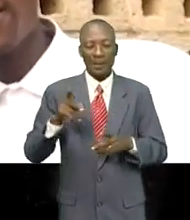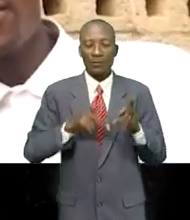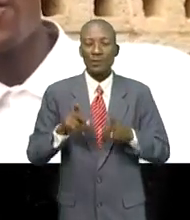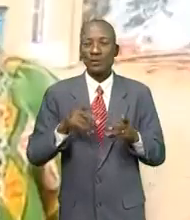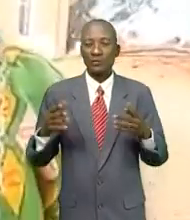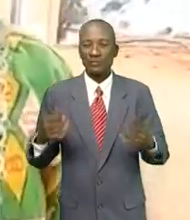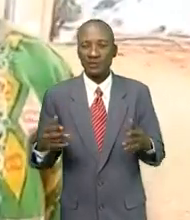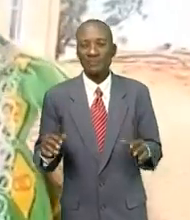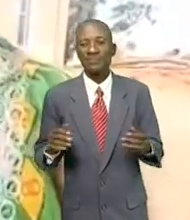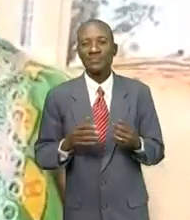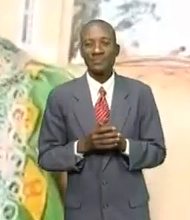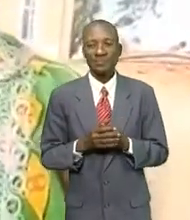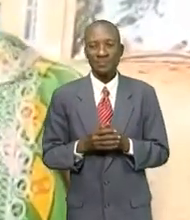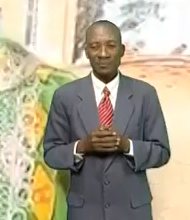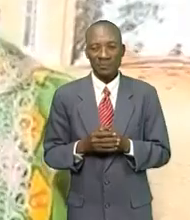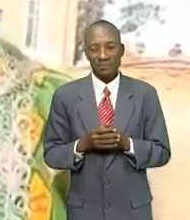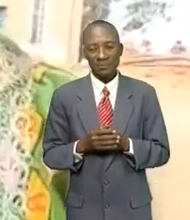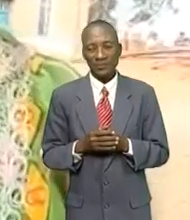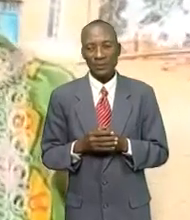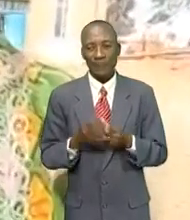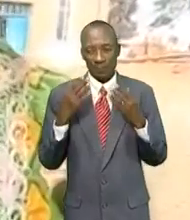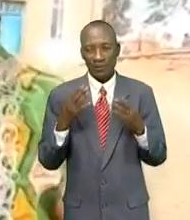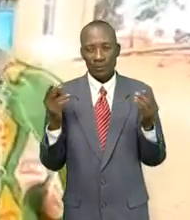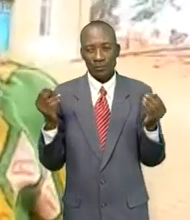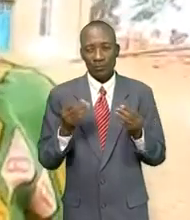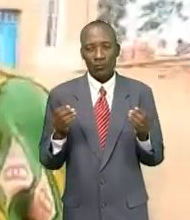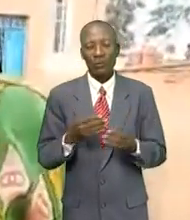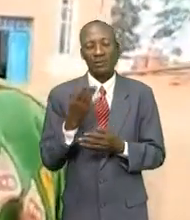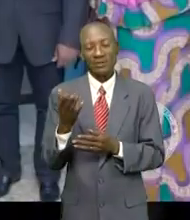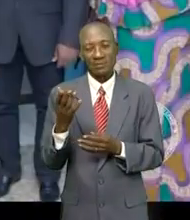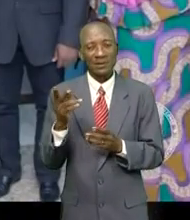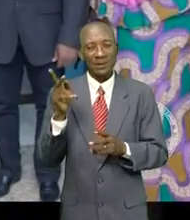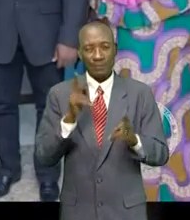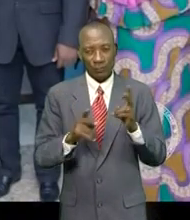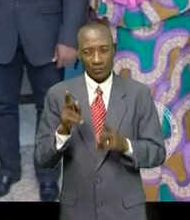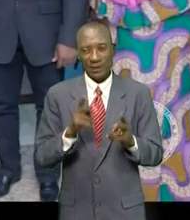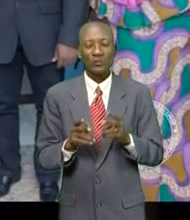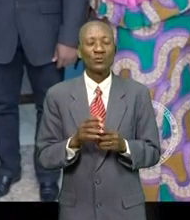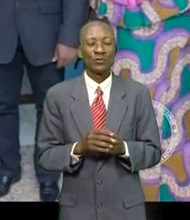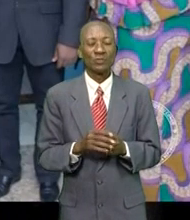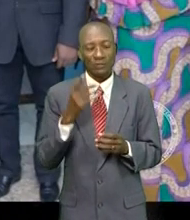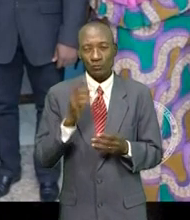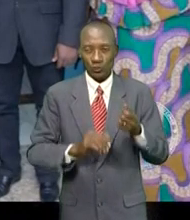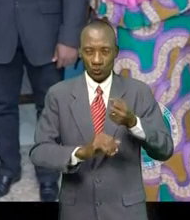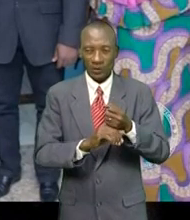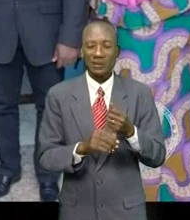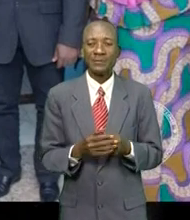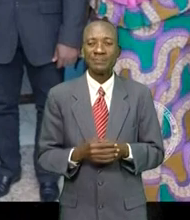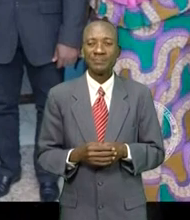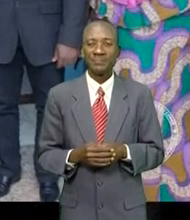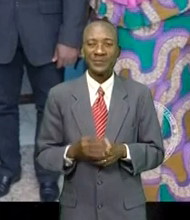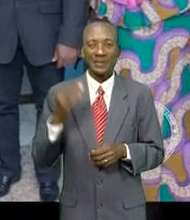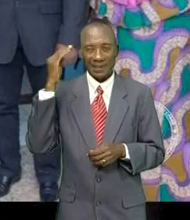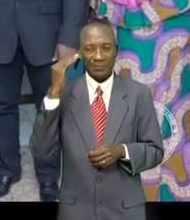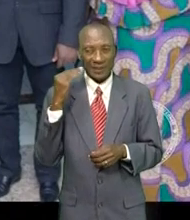et surtout repousser d'un trait les propos tendant à occasionner l'effusion de sang. La ministre après le président de la République, professeur